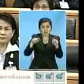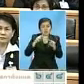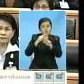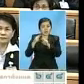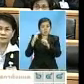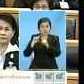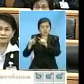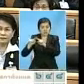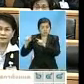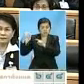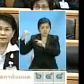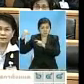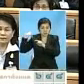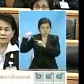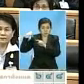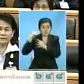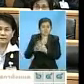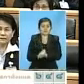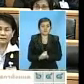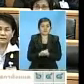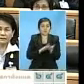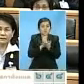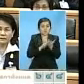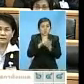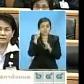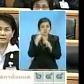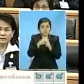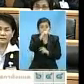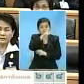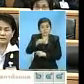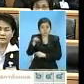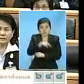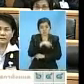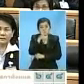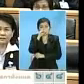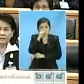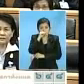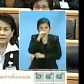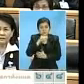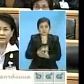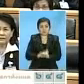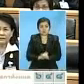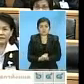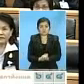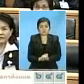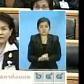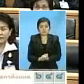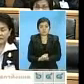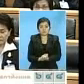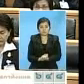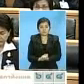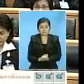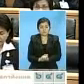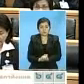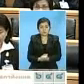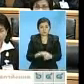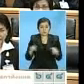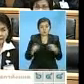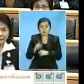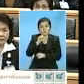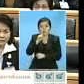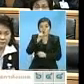างไรครับขออภัยต้องใช้ภาษาอังกฤษนะครับเขาใช้ว่า condemnation หมายความว่าประณามประเทศไท